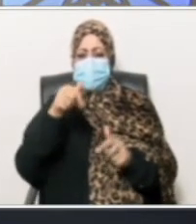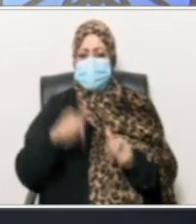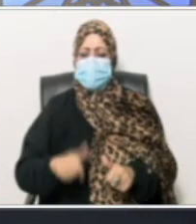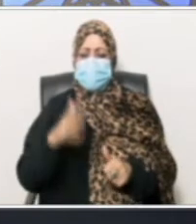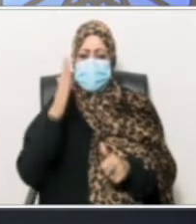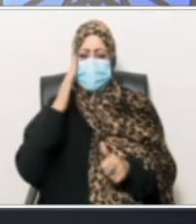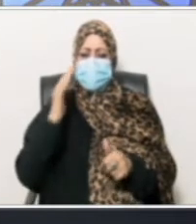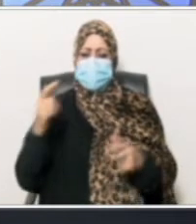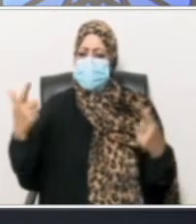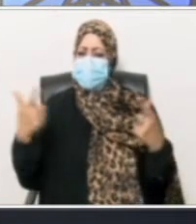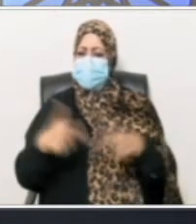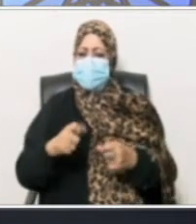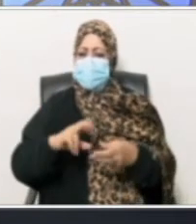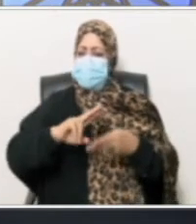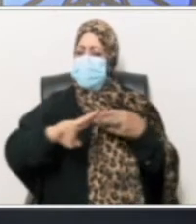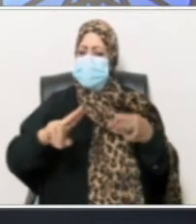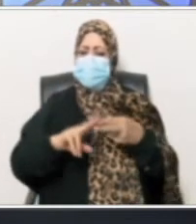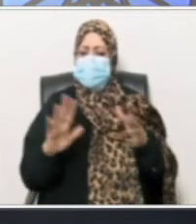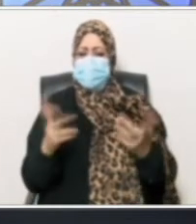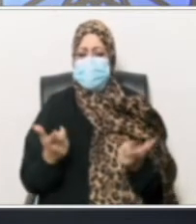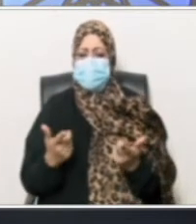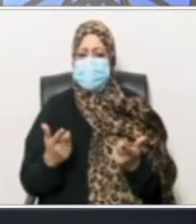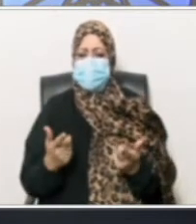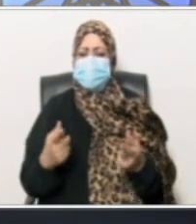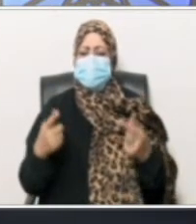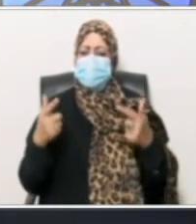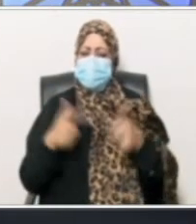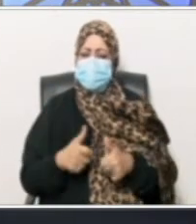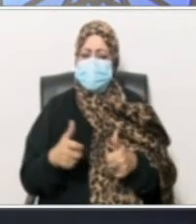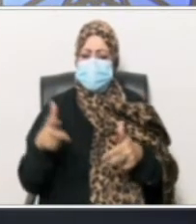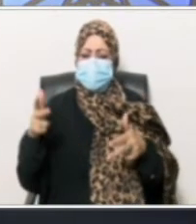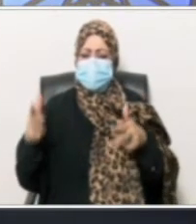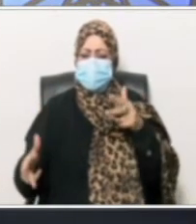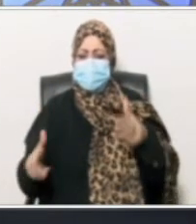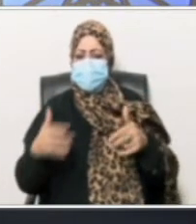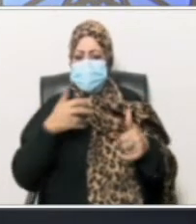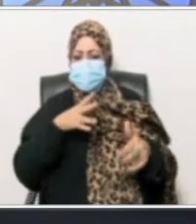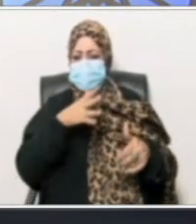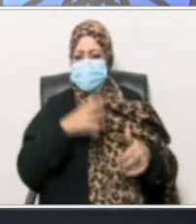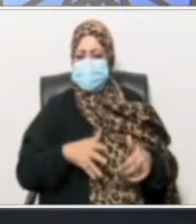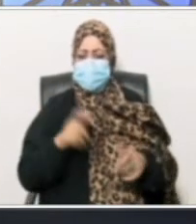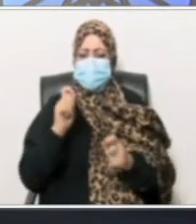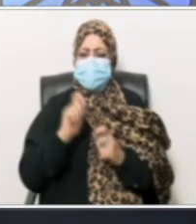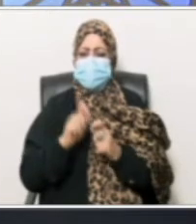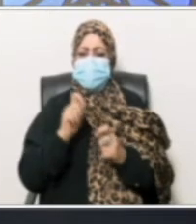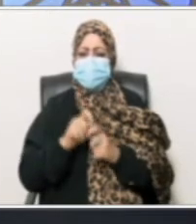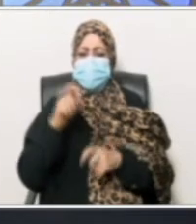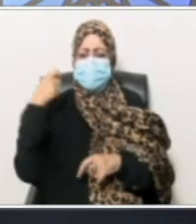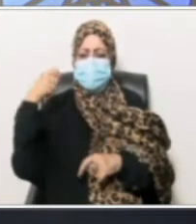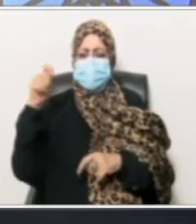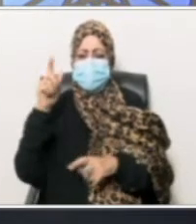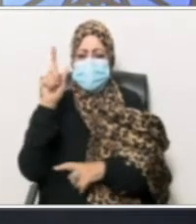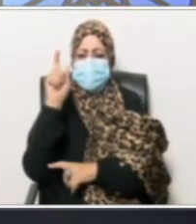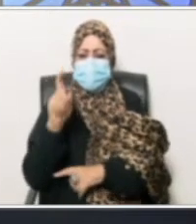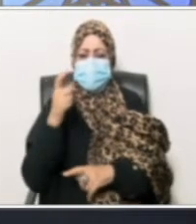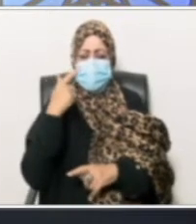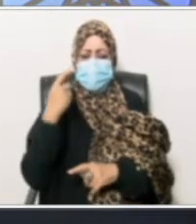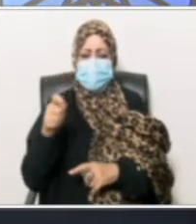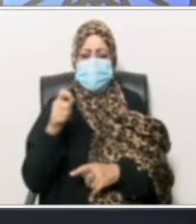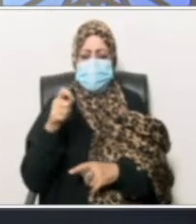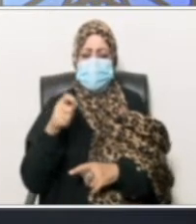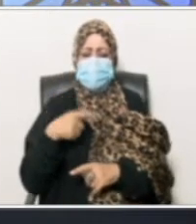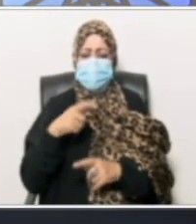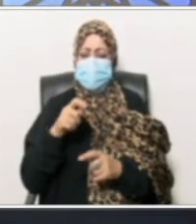وخاصة للأسف مشايخ من دار الإفتاء يا شيخنا. ما زالوا يحرضون على القتال، لعند أمس سيادة